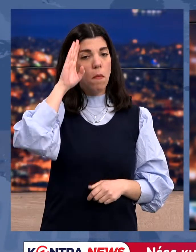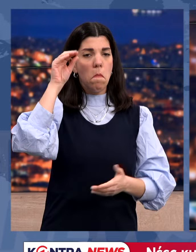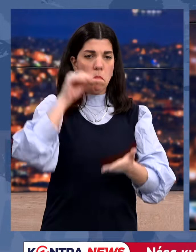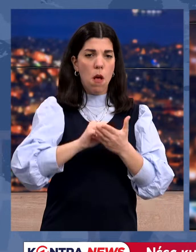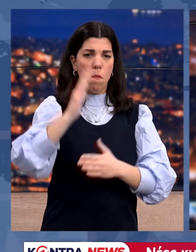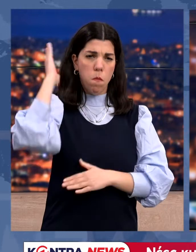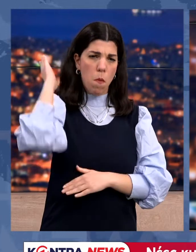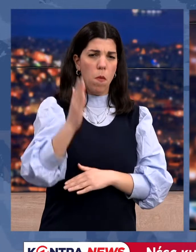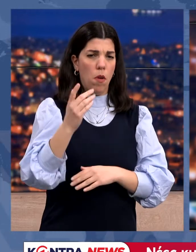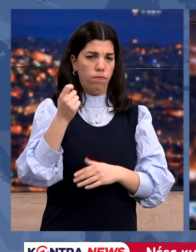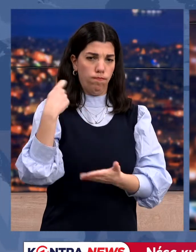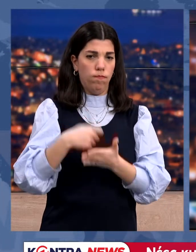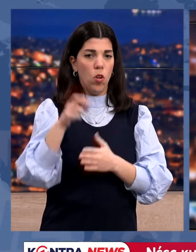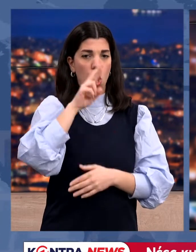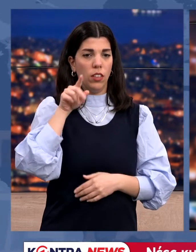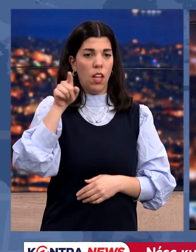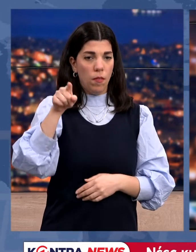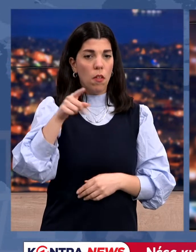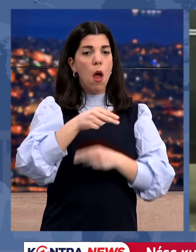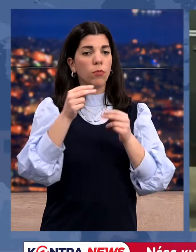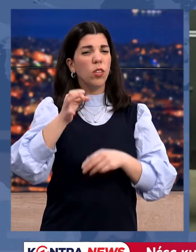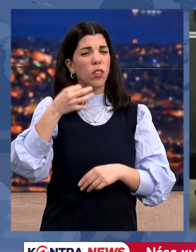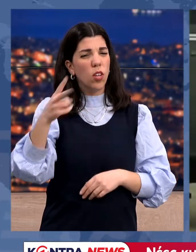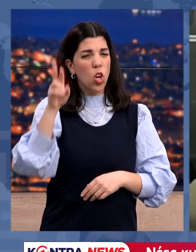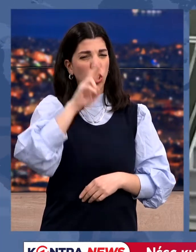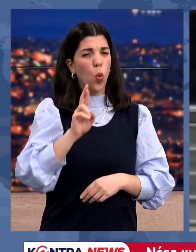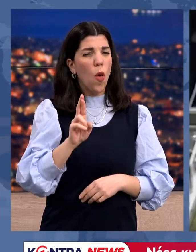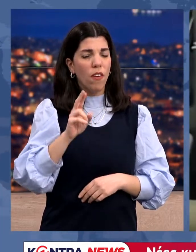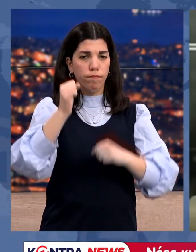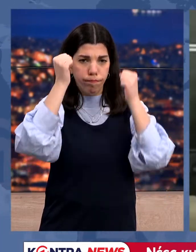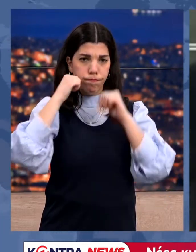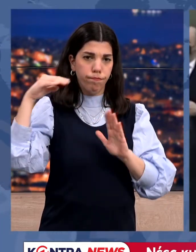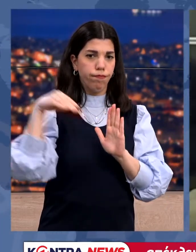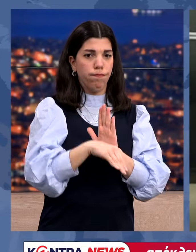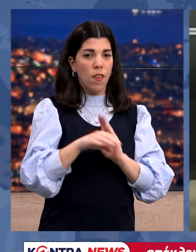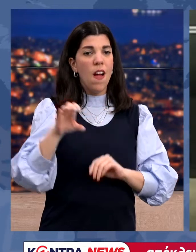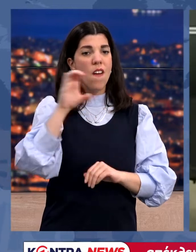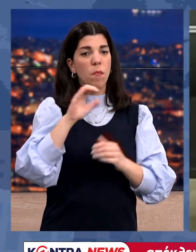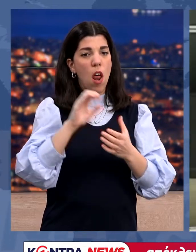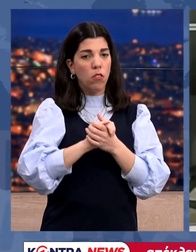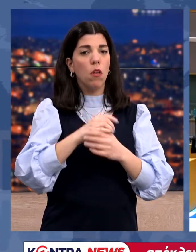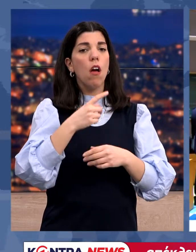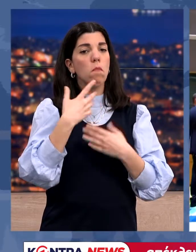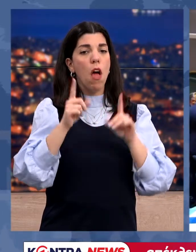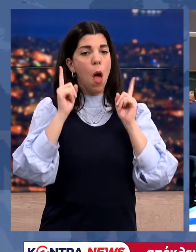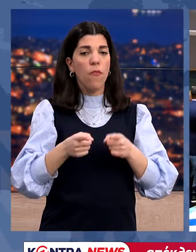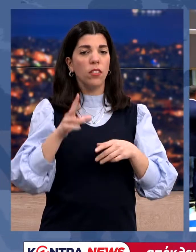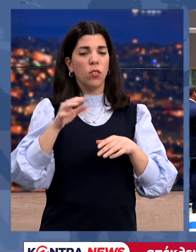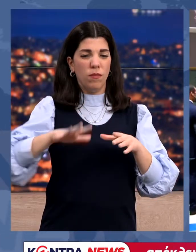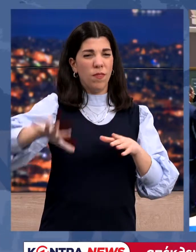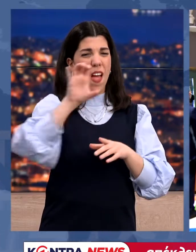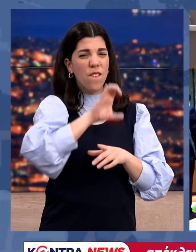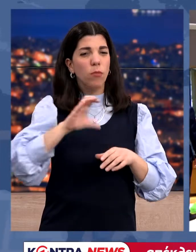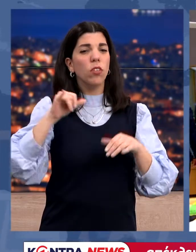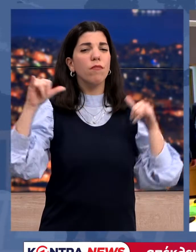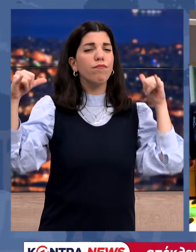κυρώσεις επέβαλλε η δύση στη μόσχα ισχυρό πλήγμα δέχεται το ρούβλι ενώ η ευρωπαϊκή ένωση απέκλεισε τα ρωσικά αεροσκάφη